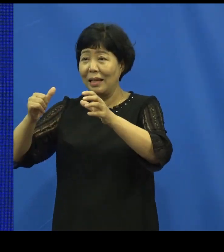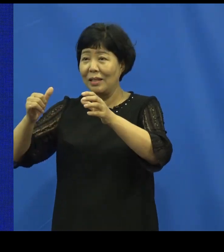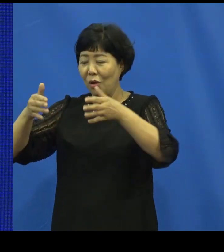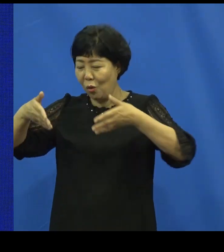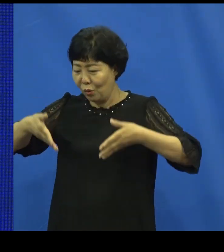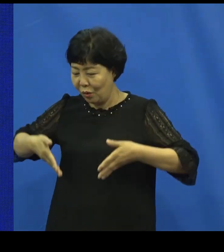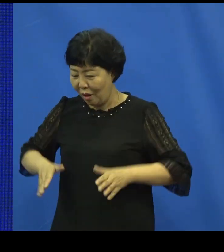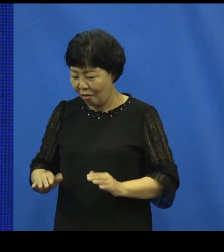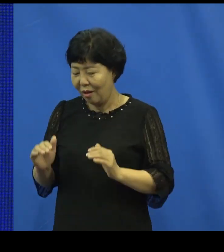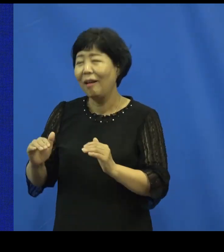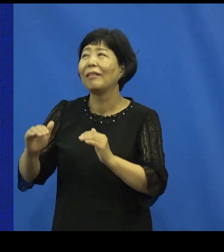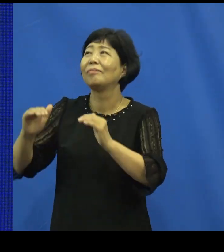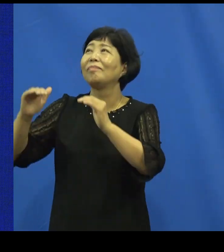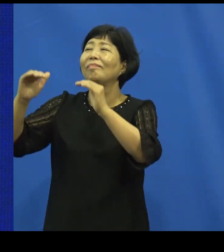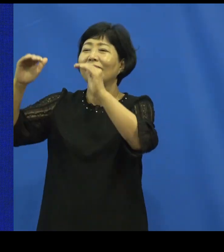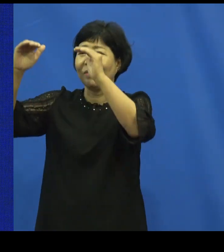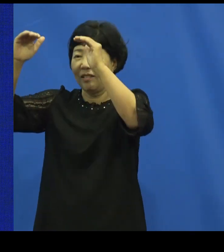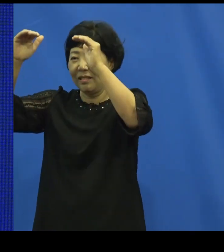다니엘과 세 친구.